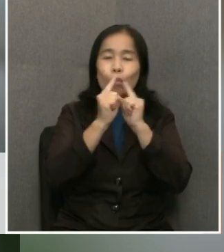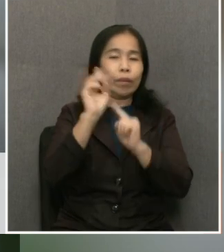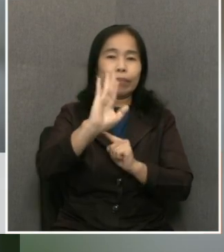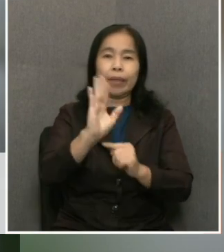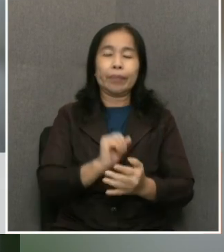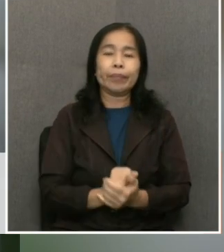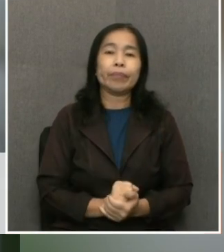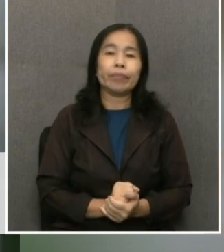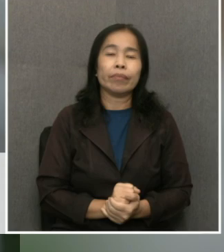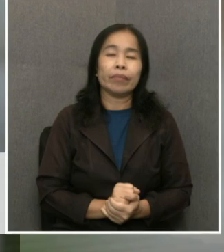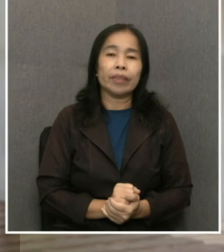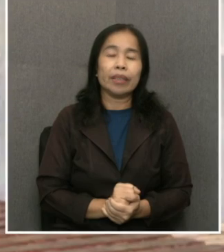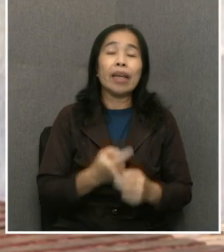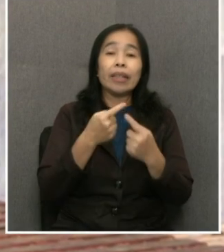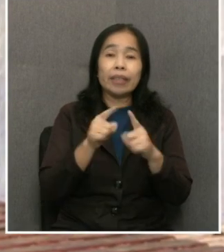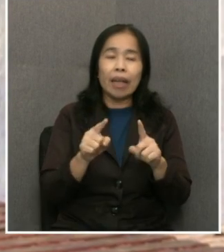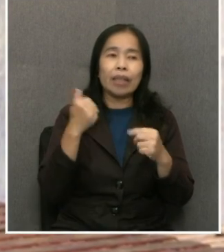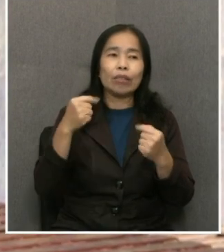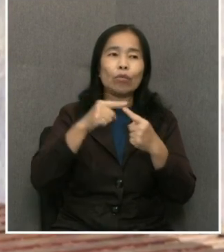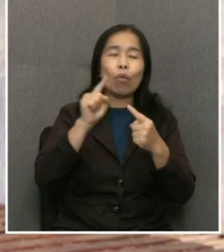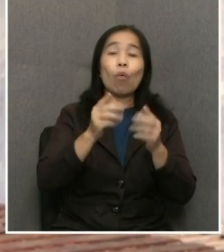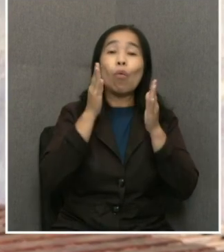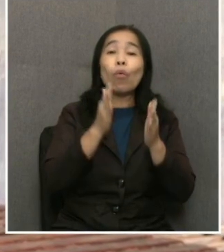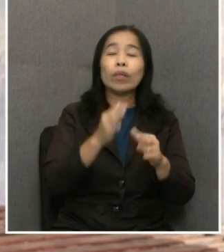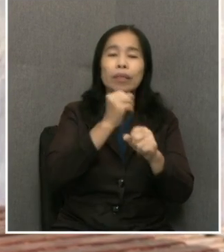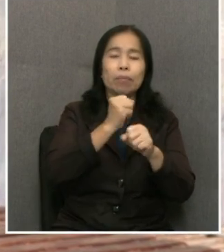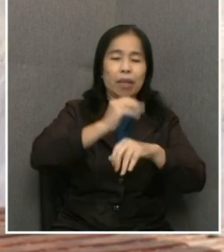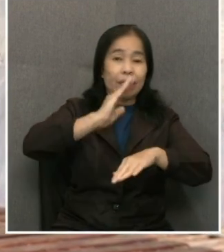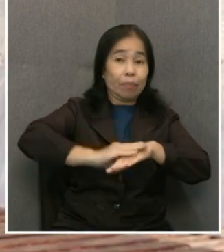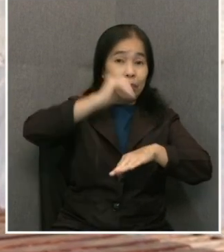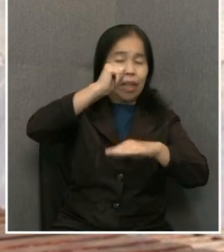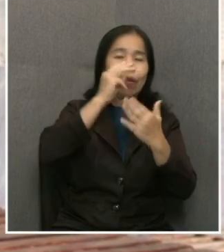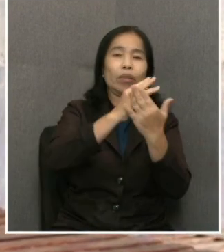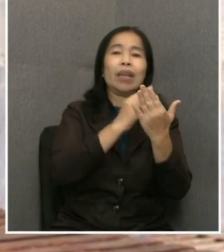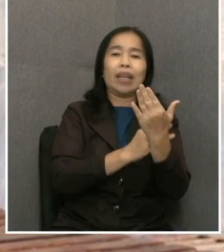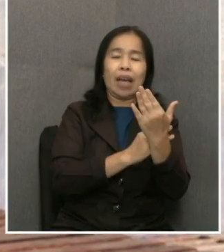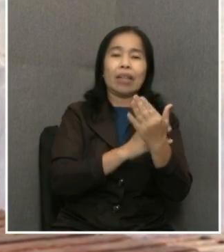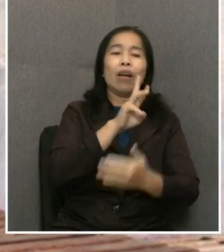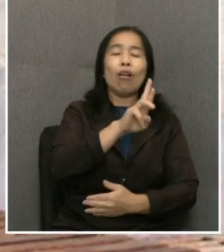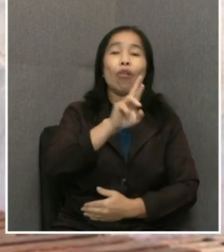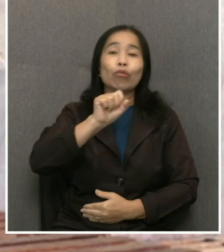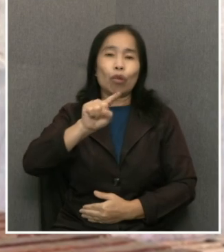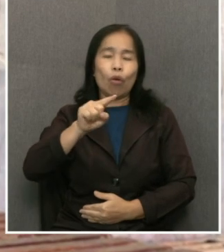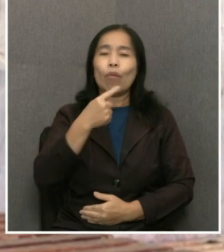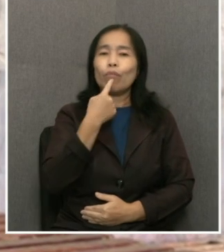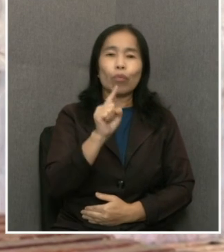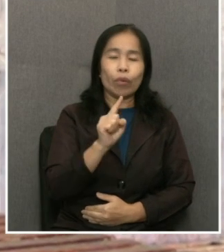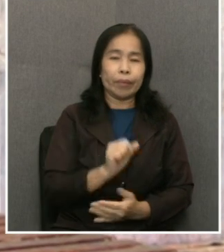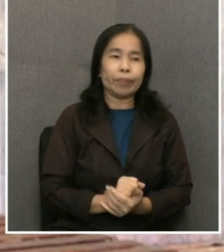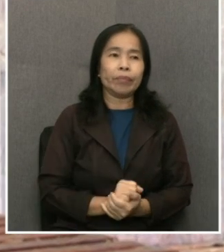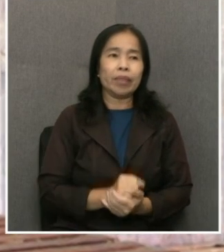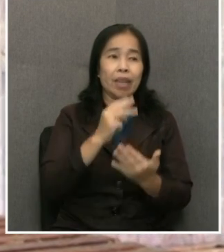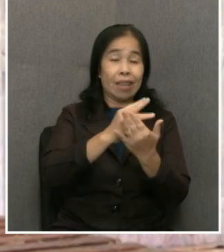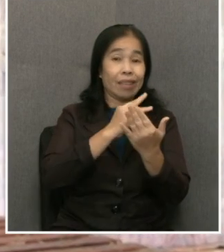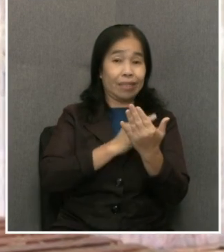าฟังมุมมองที่น่าสนใจนะครับเป็นมุมมองของนักวิชาการครับท่านนี้แหละครับรองศาสตราจารย์ยุทธพรอิสระชัยอาจารย์